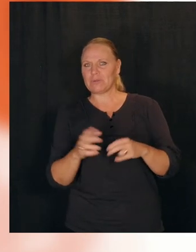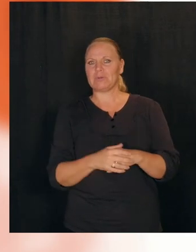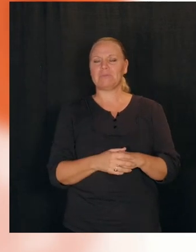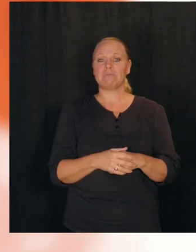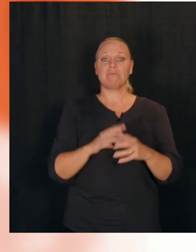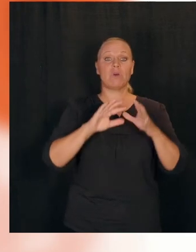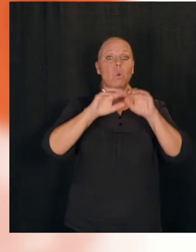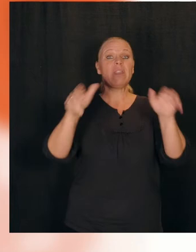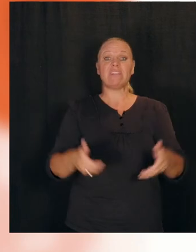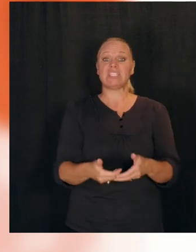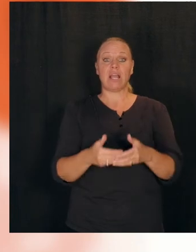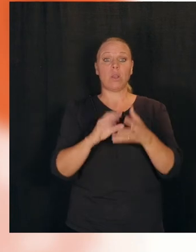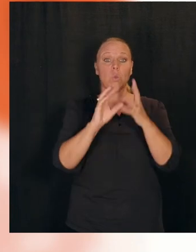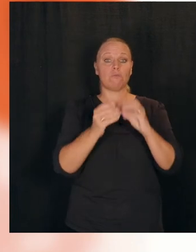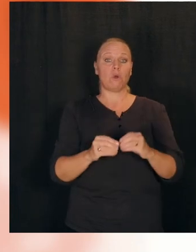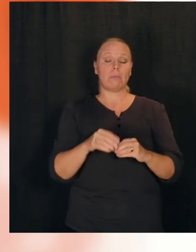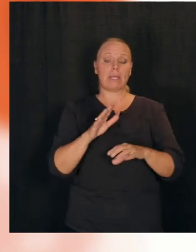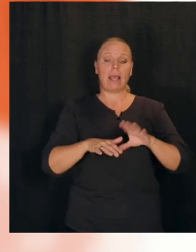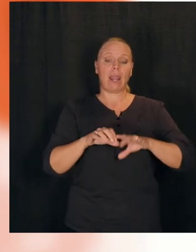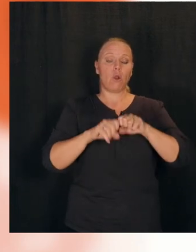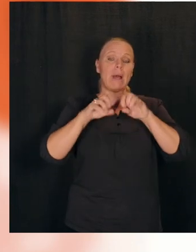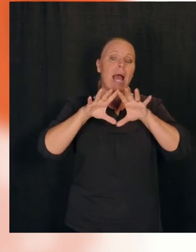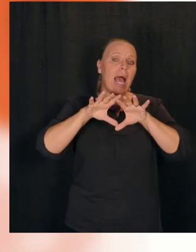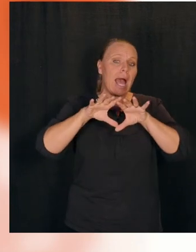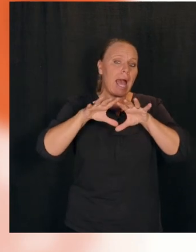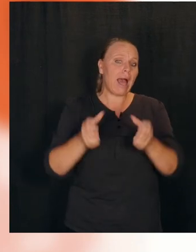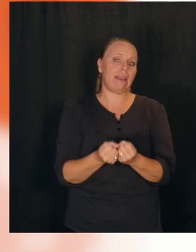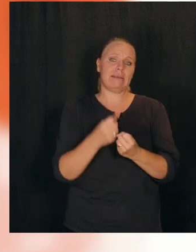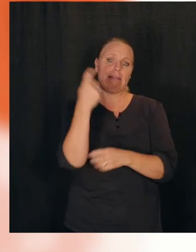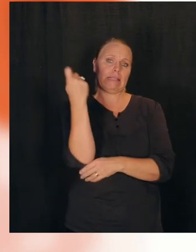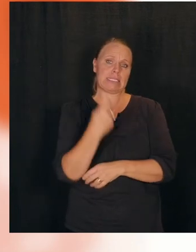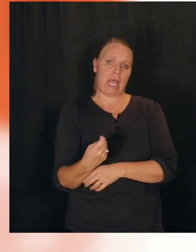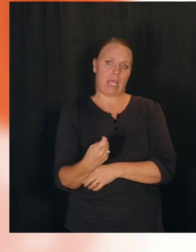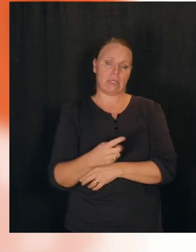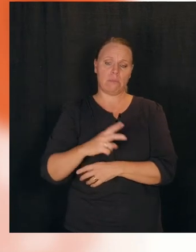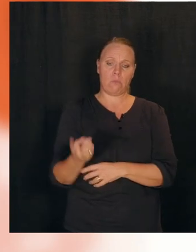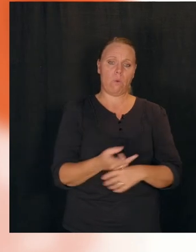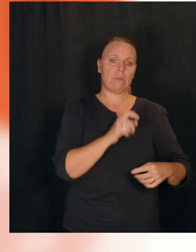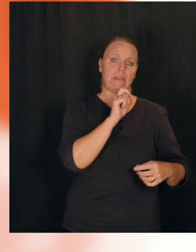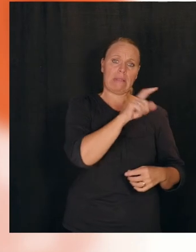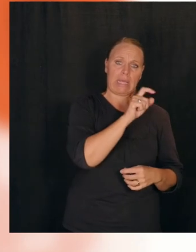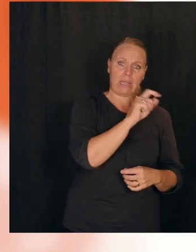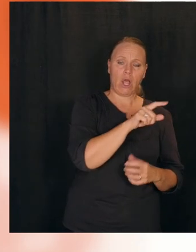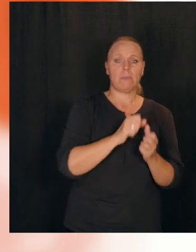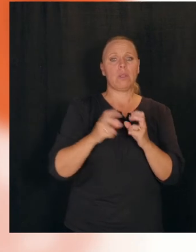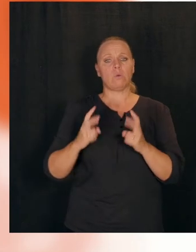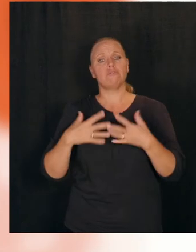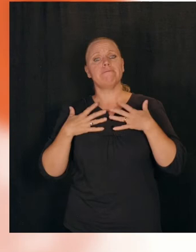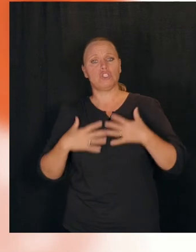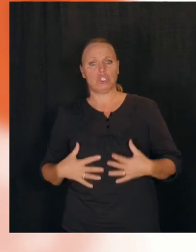utformning handlar ju om all design. Och, både digital och fysisk. Och